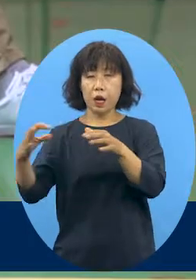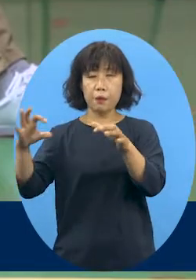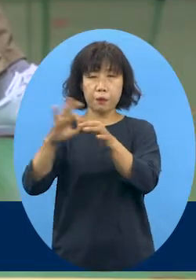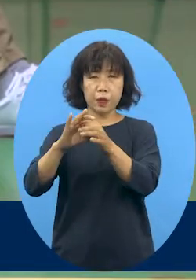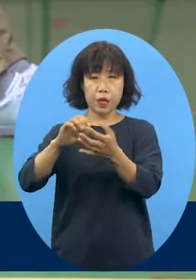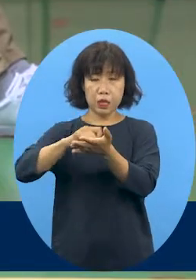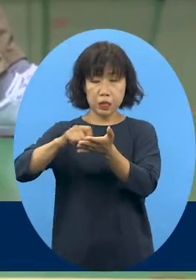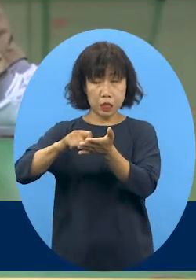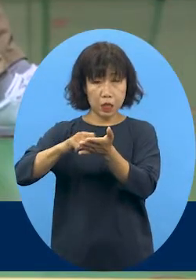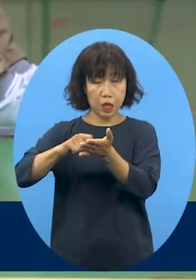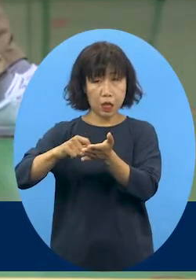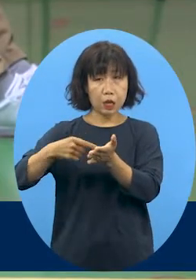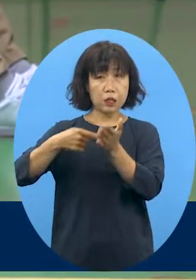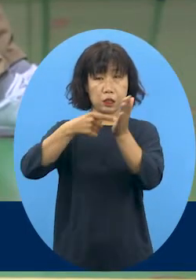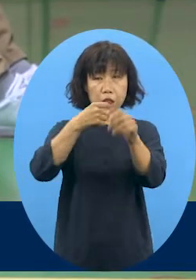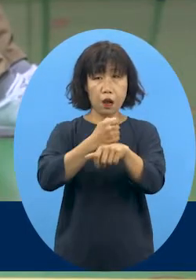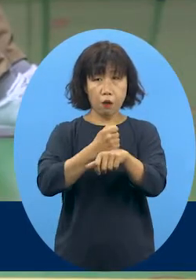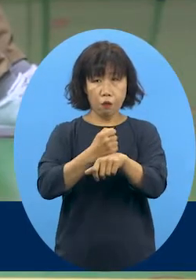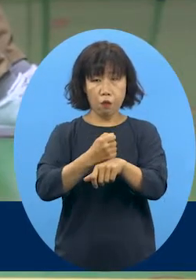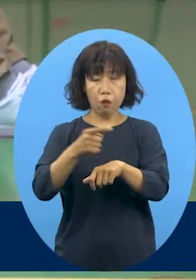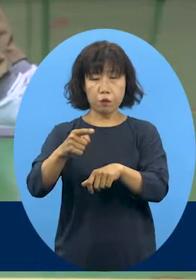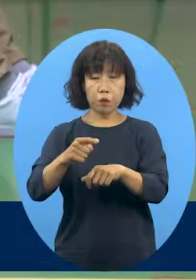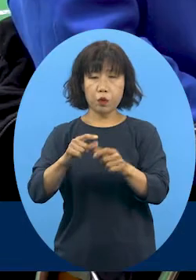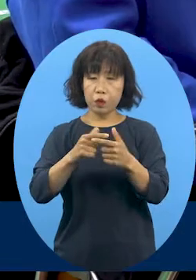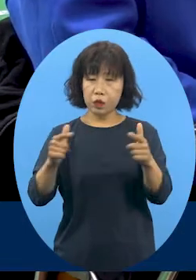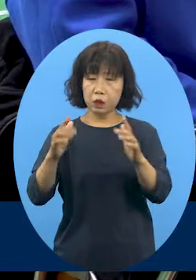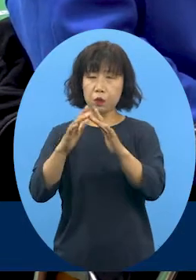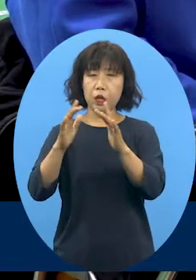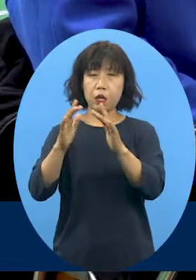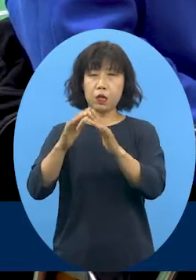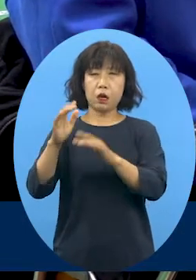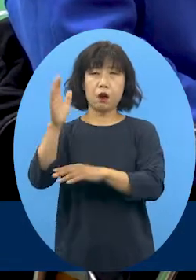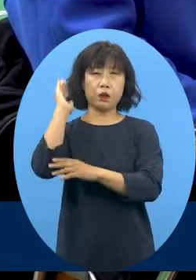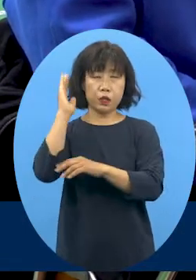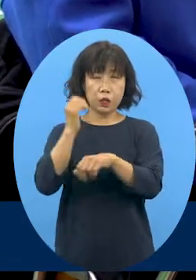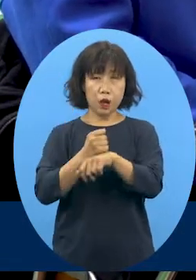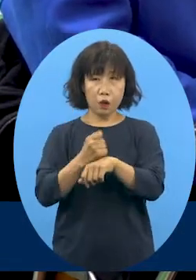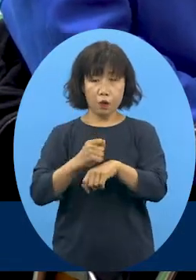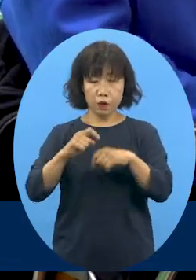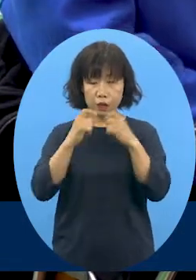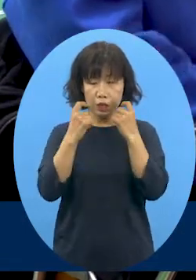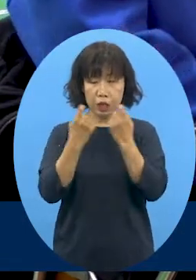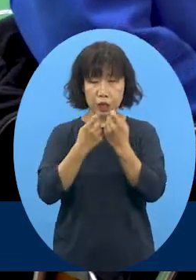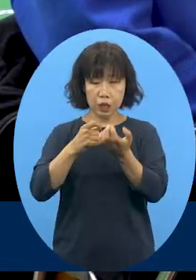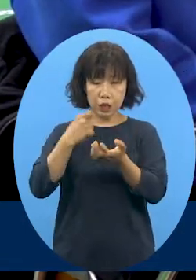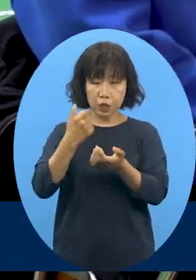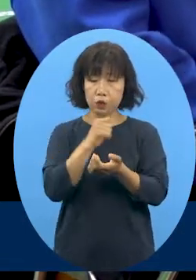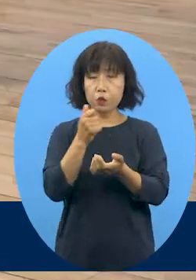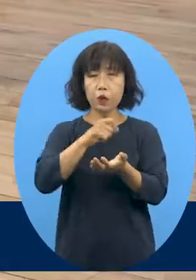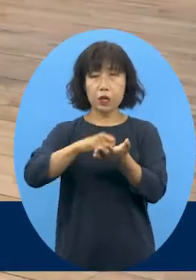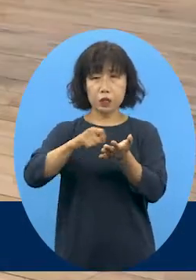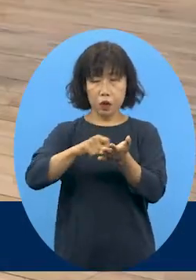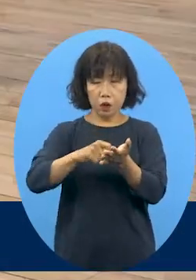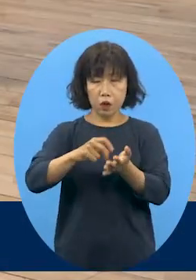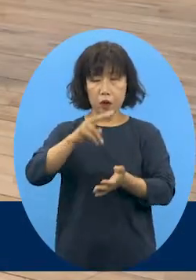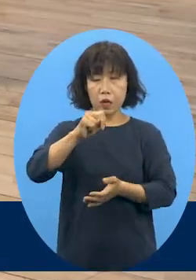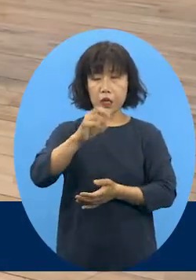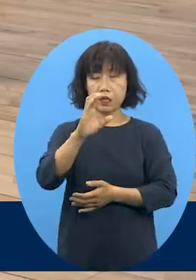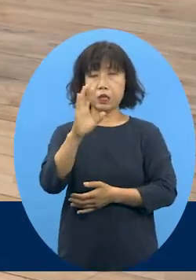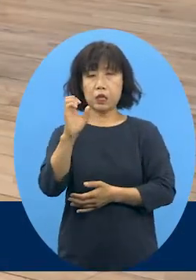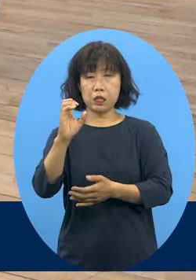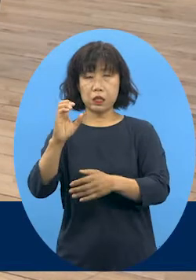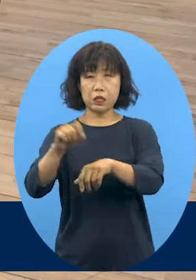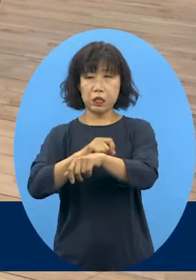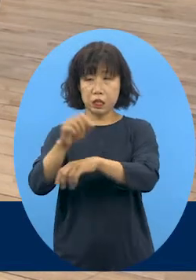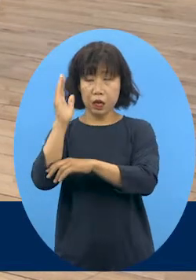자기소개서 작성법 면접 진로 상담 등의 온라인 컨설팅 을 진행하고 자기소개서 항목별 특강